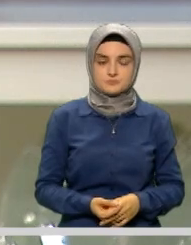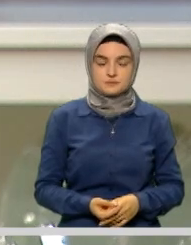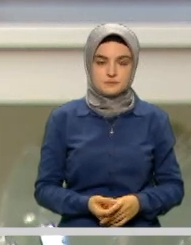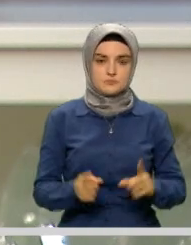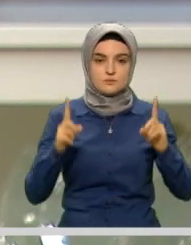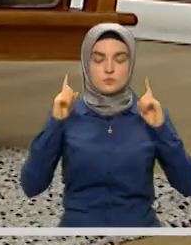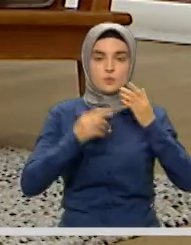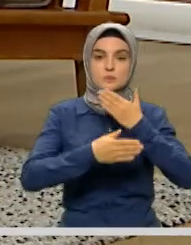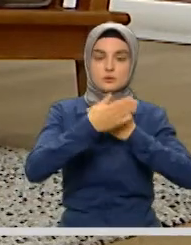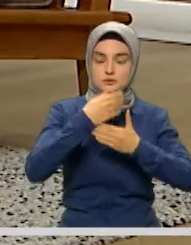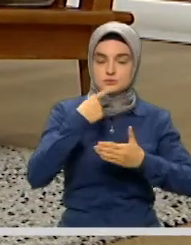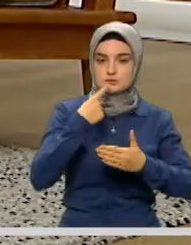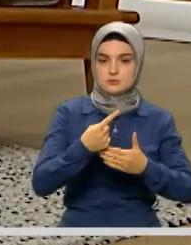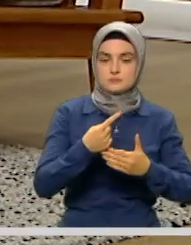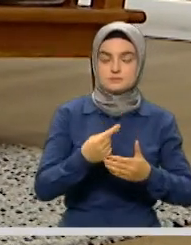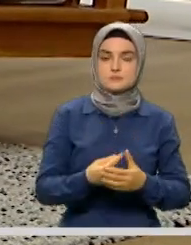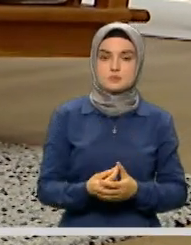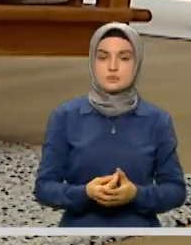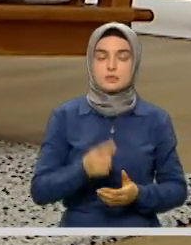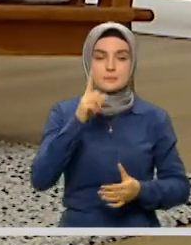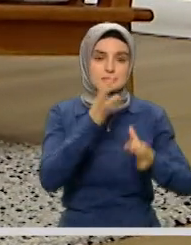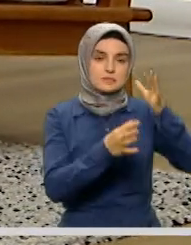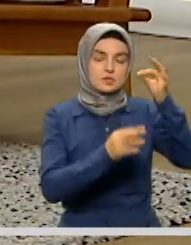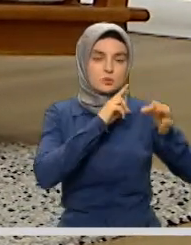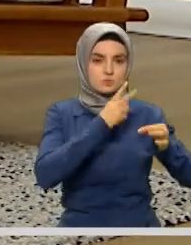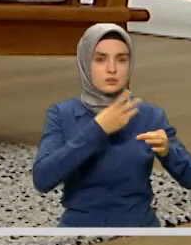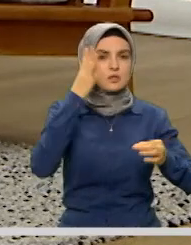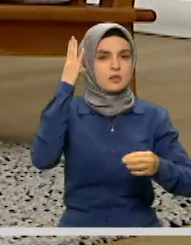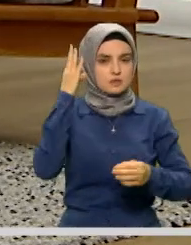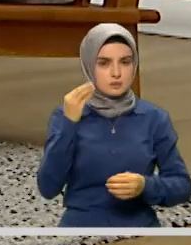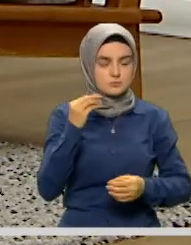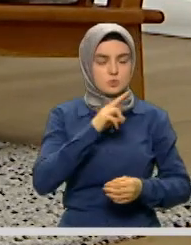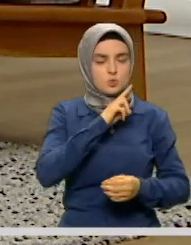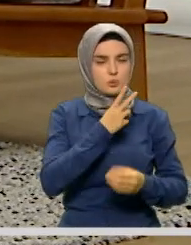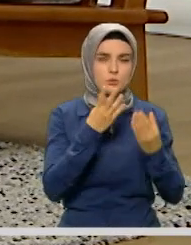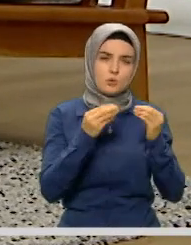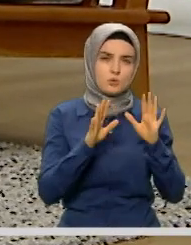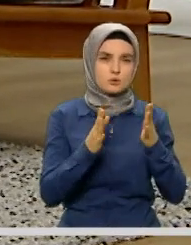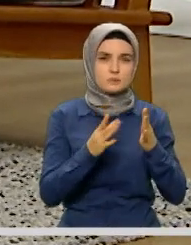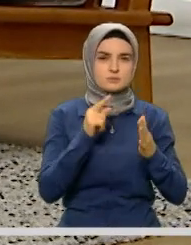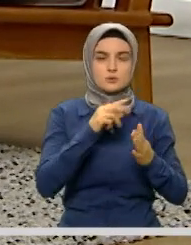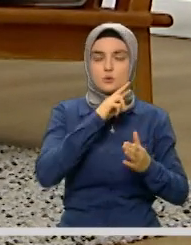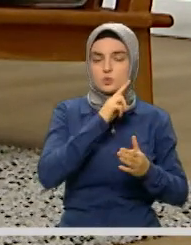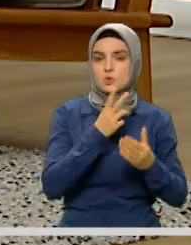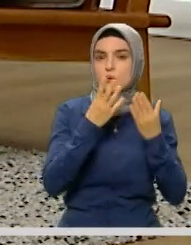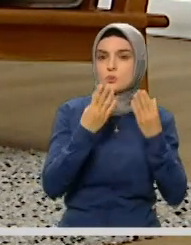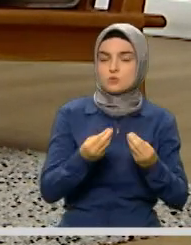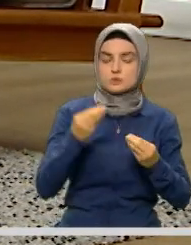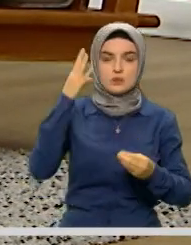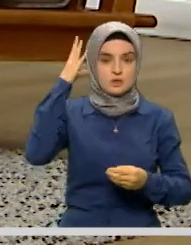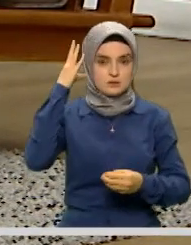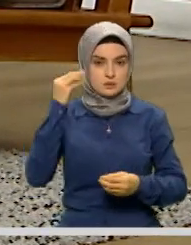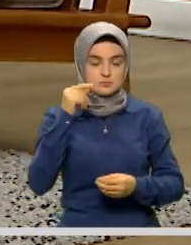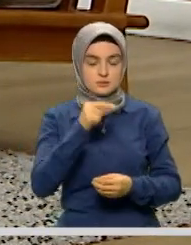geliyor. Yani bir kişinin günahının fark etmesi veyahut da günahkar olabileceğini, her an günaha düşebileceğini fark